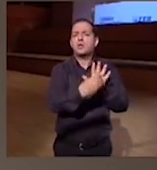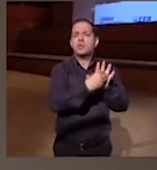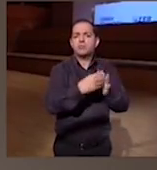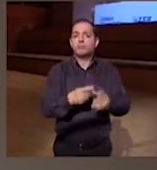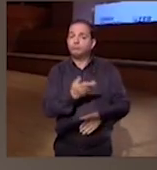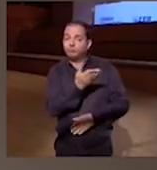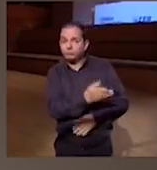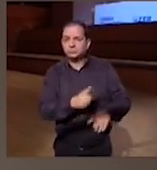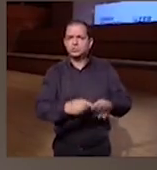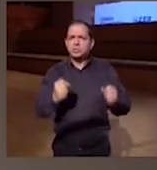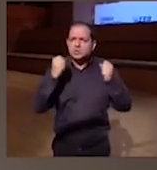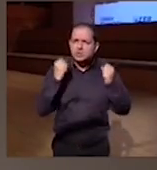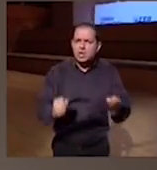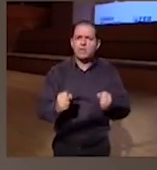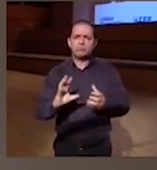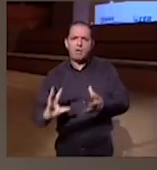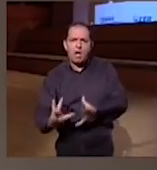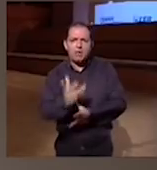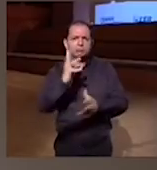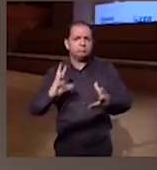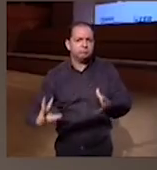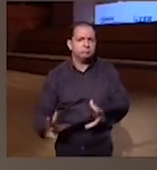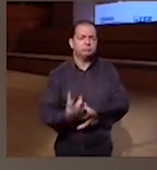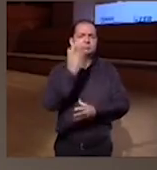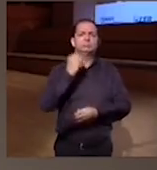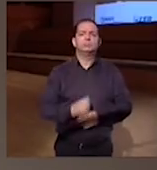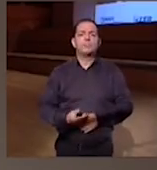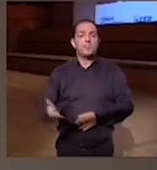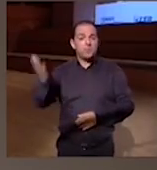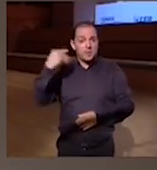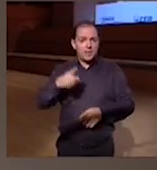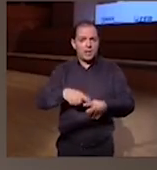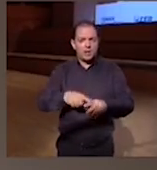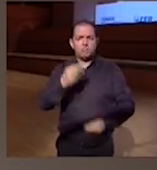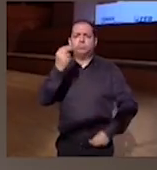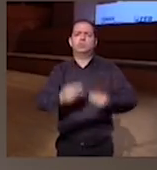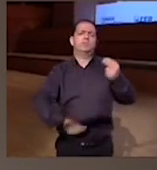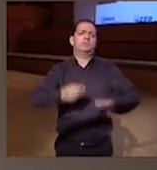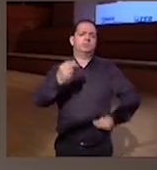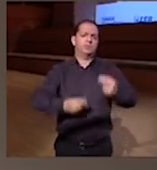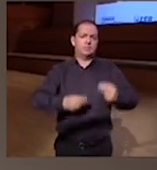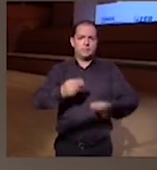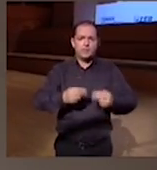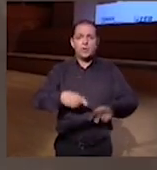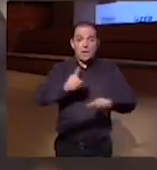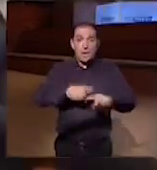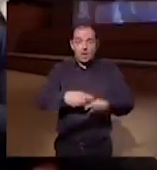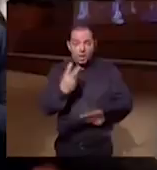και ανάκαμψης. Η Ελλάδα από μέρος του προβλήματος γίνεται μέρος της